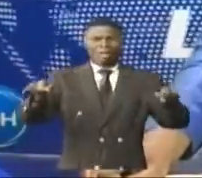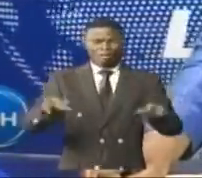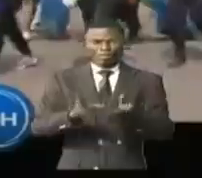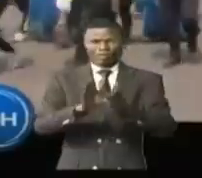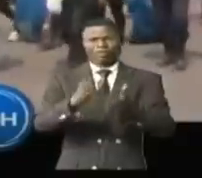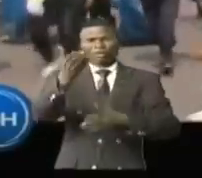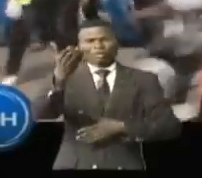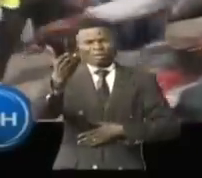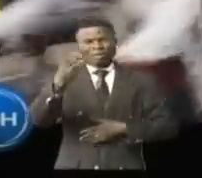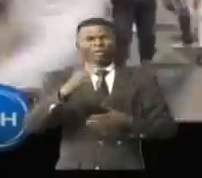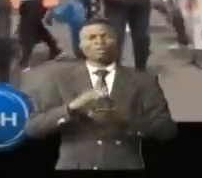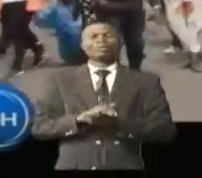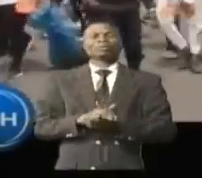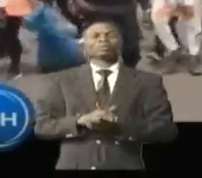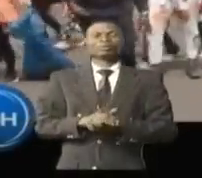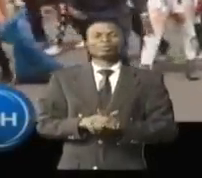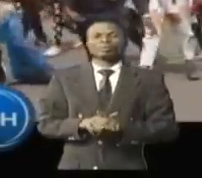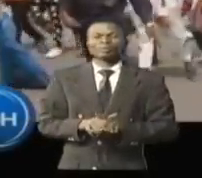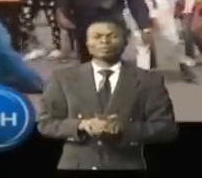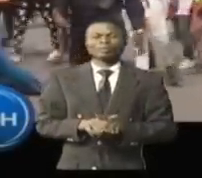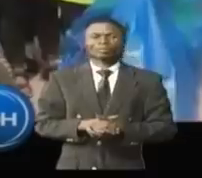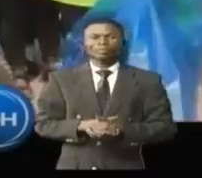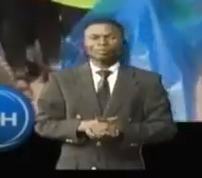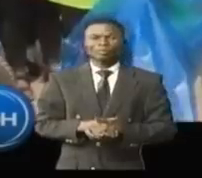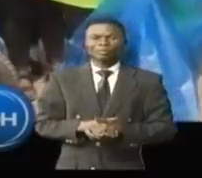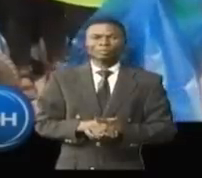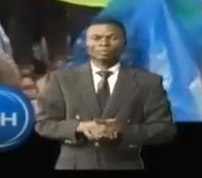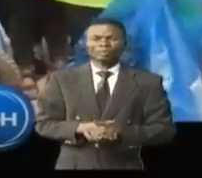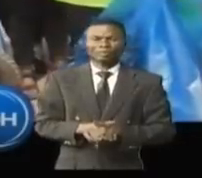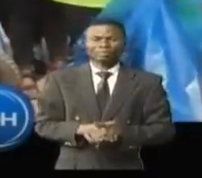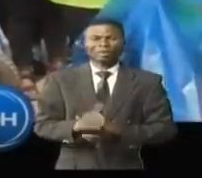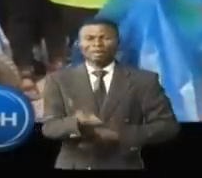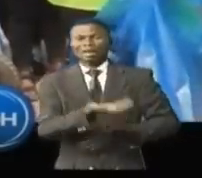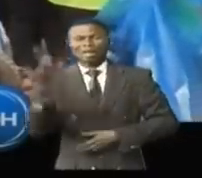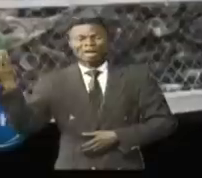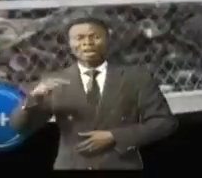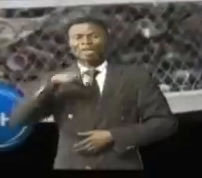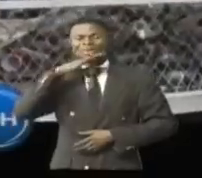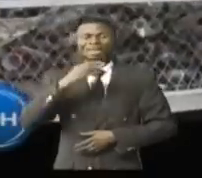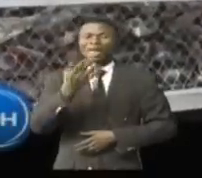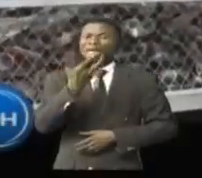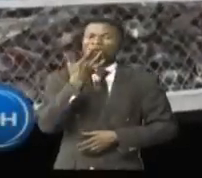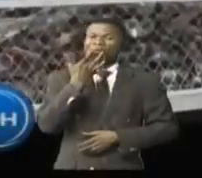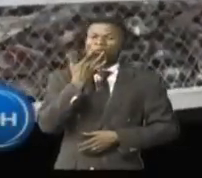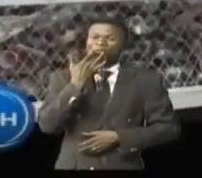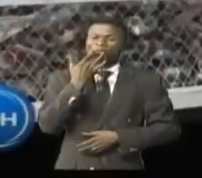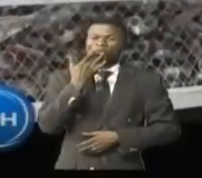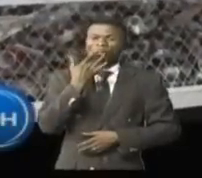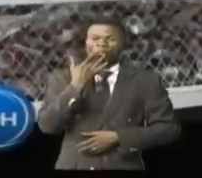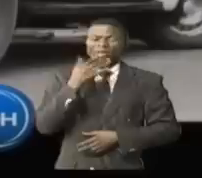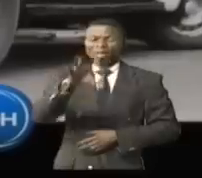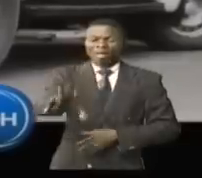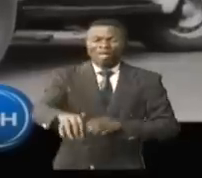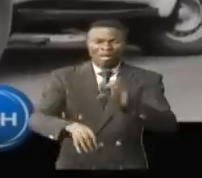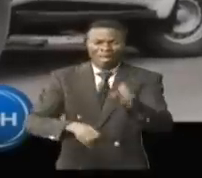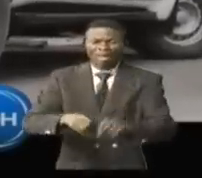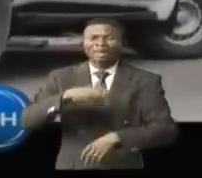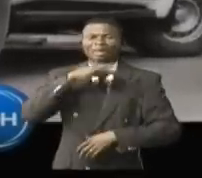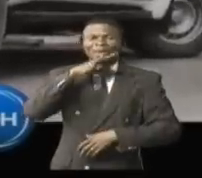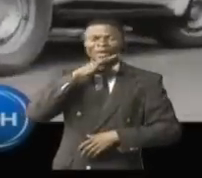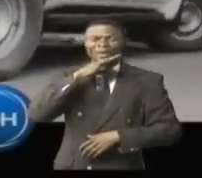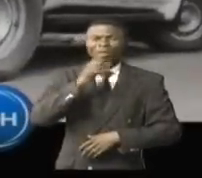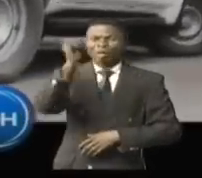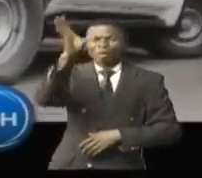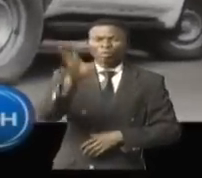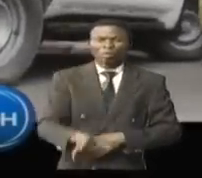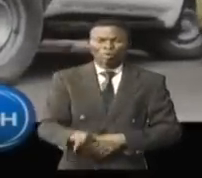Makiela. Kinshasa multiplie des stratégies pour se débarrasser des déchets plastiques, d'où cette marche de ramassage des déchets,